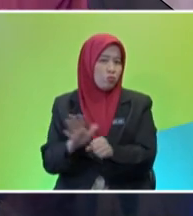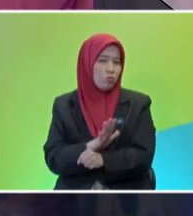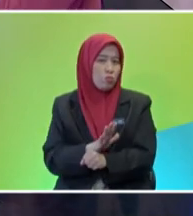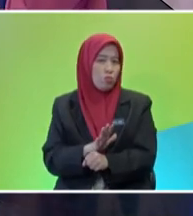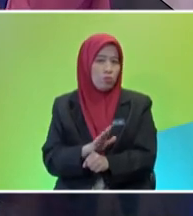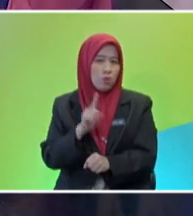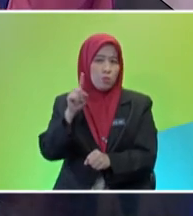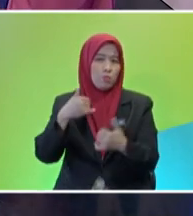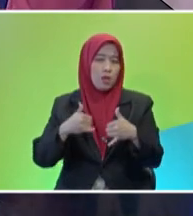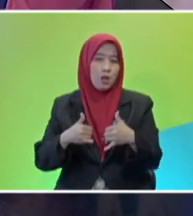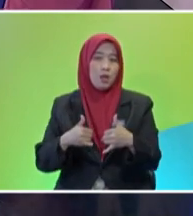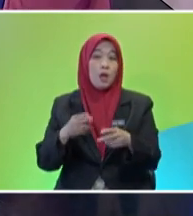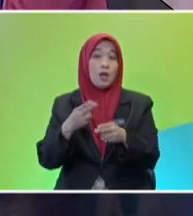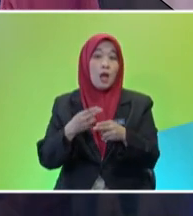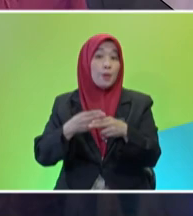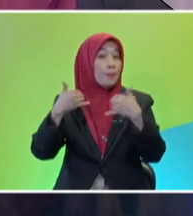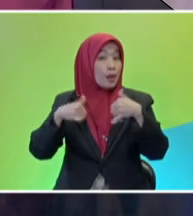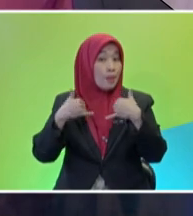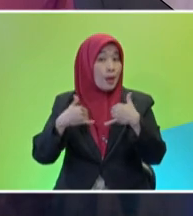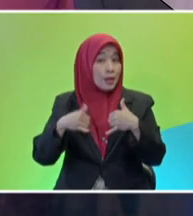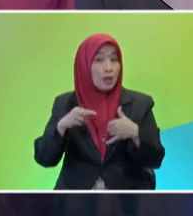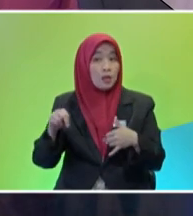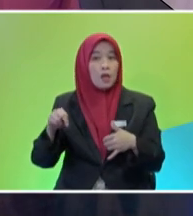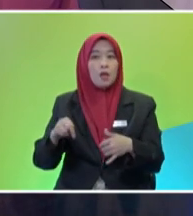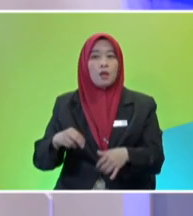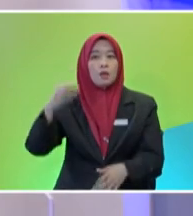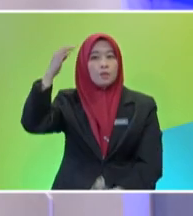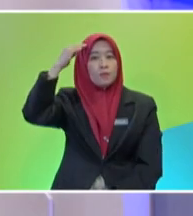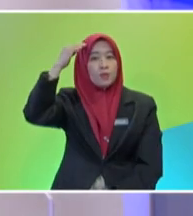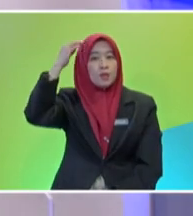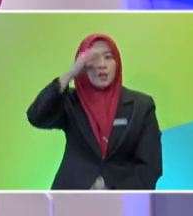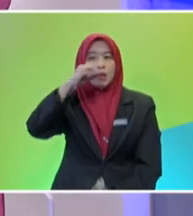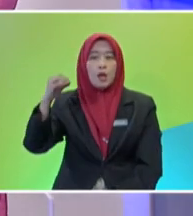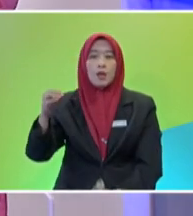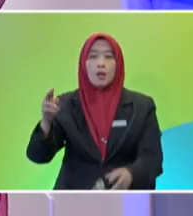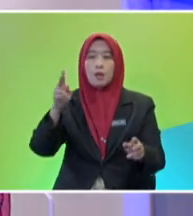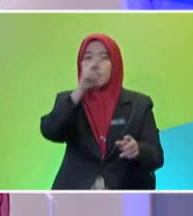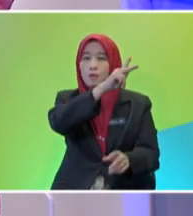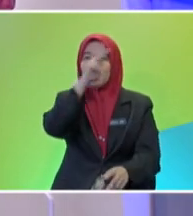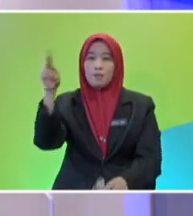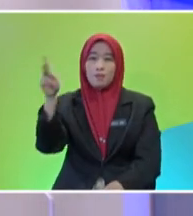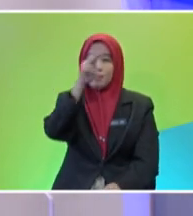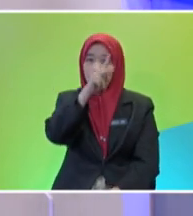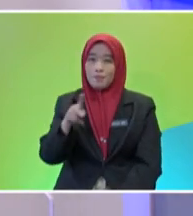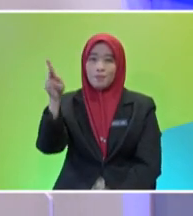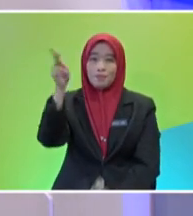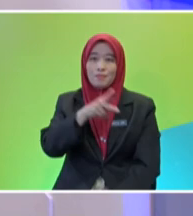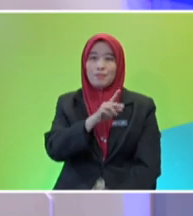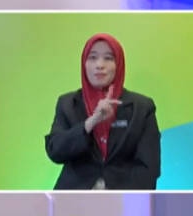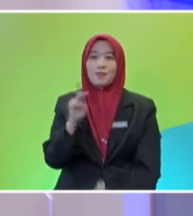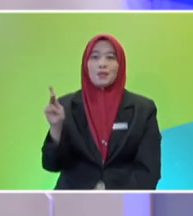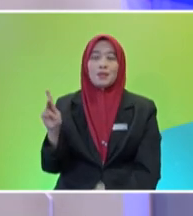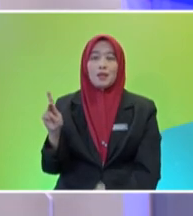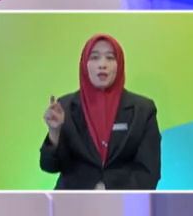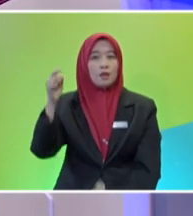Nama permainan itu ialah fikirkan dan padankan. Fikirkan. Okey,